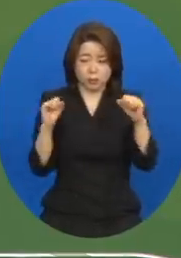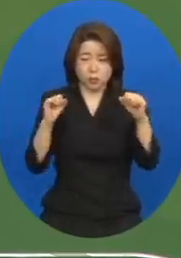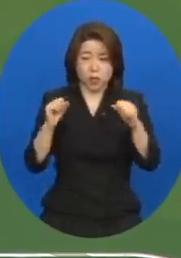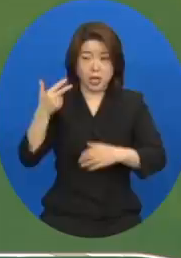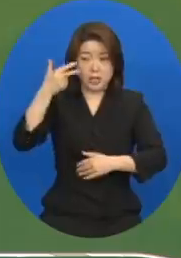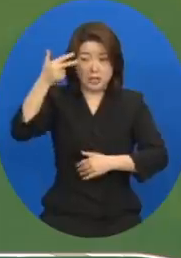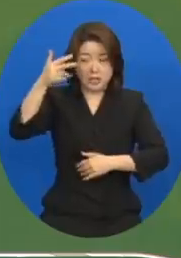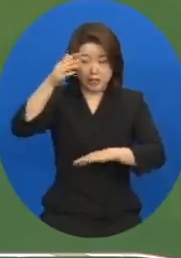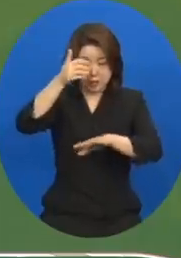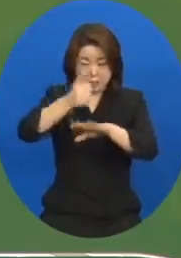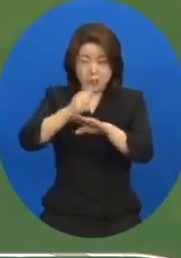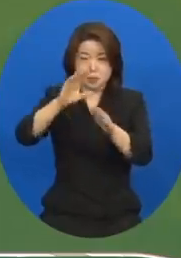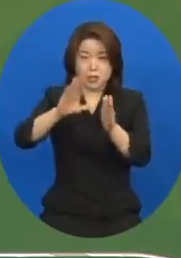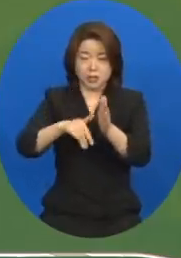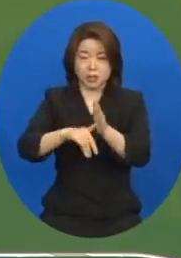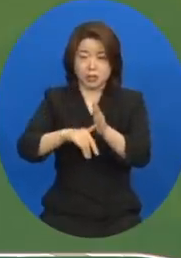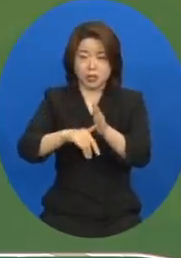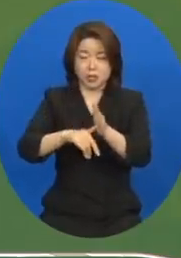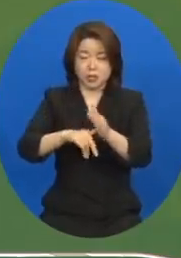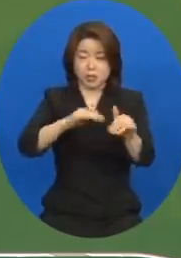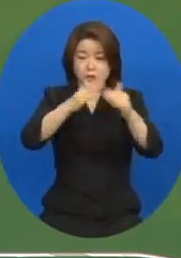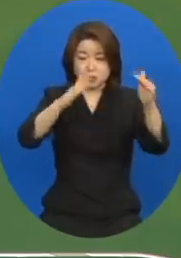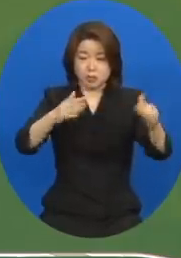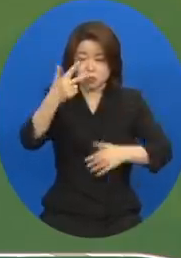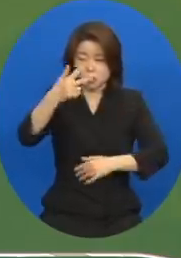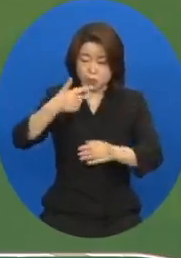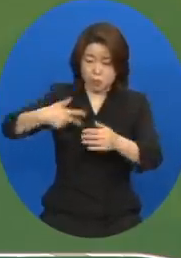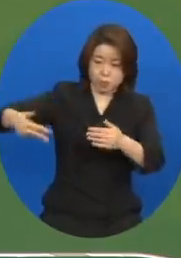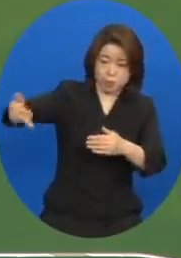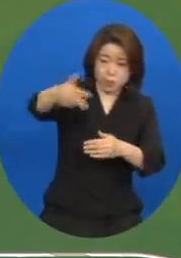7일째 7번 성을 돌 수 있었을까?